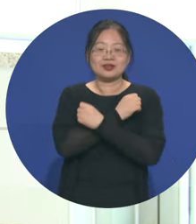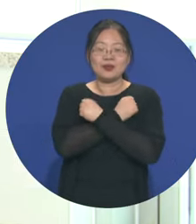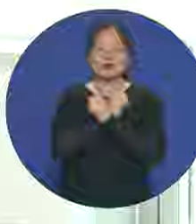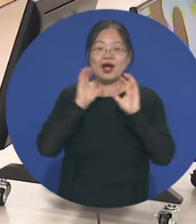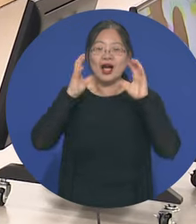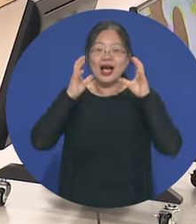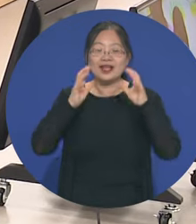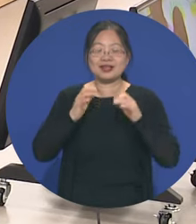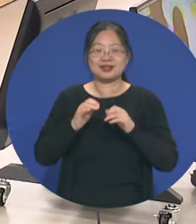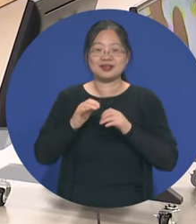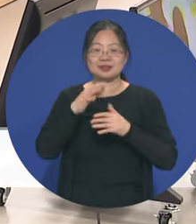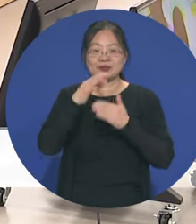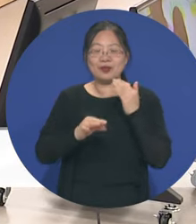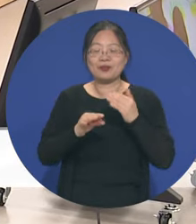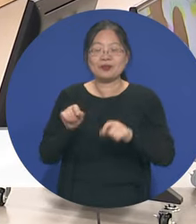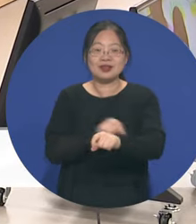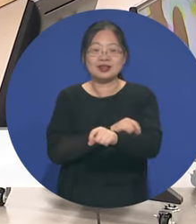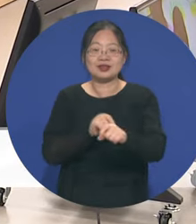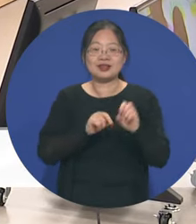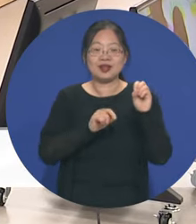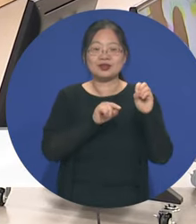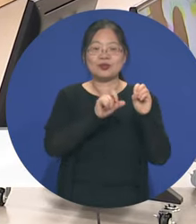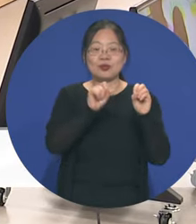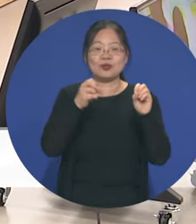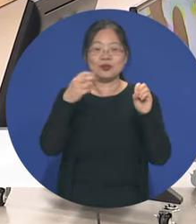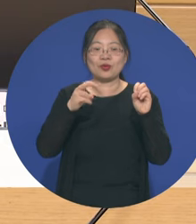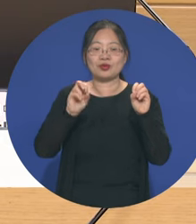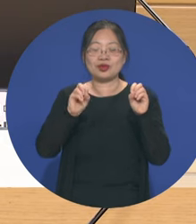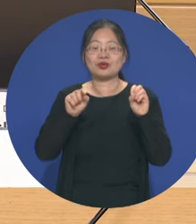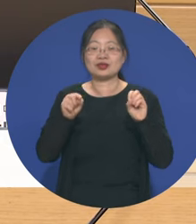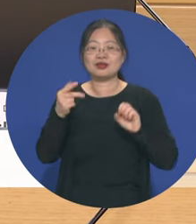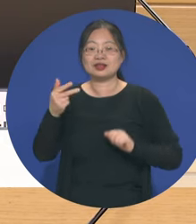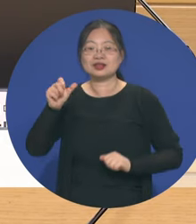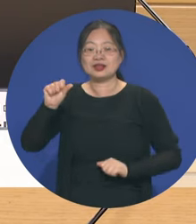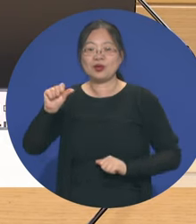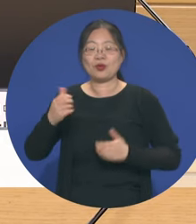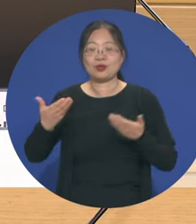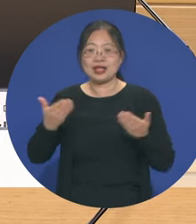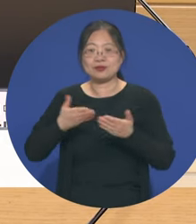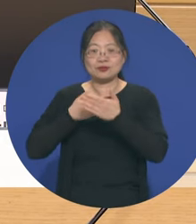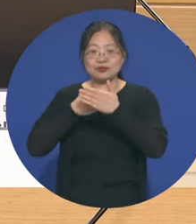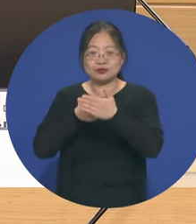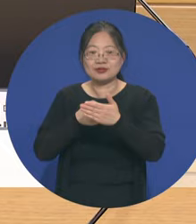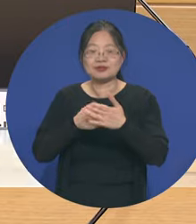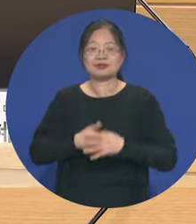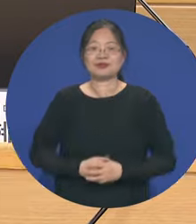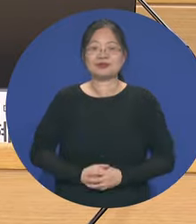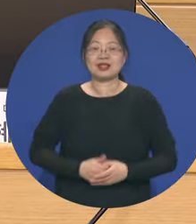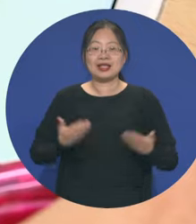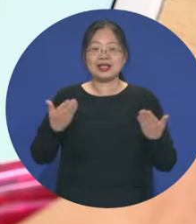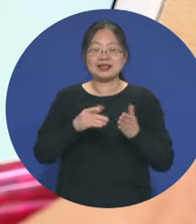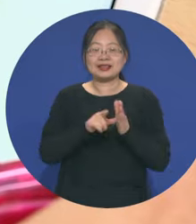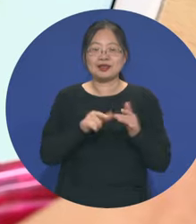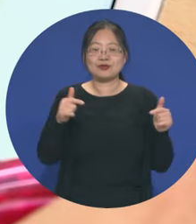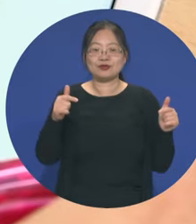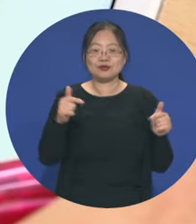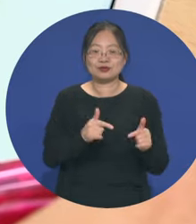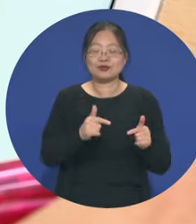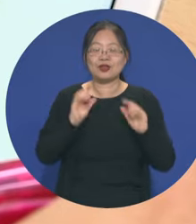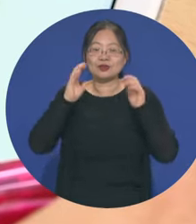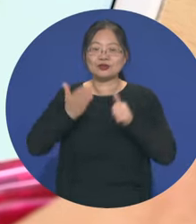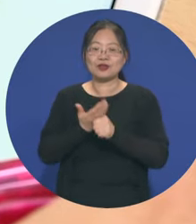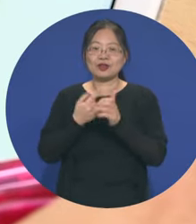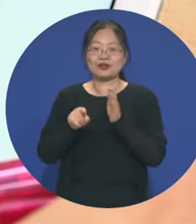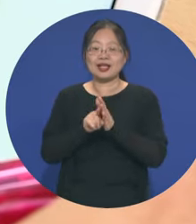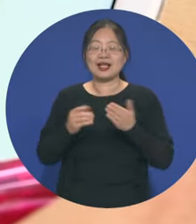프로젝트 그중에서도 특히 0.5n 0.75 잡 추진이 눈에 뜁니다 근무시간을 줄여 육아를 위해